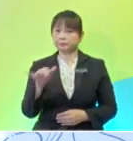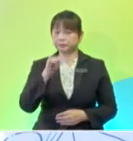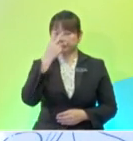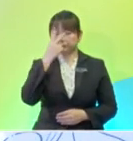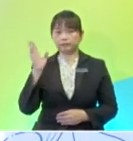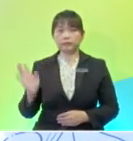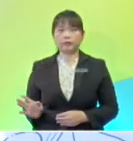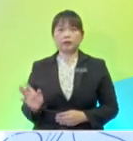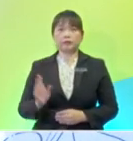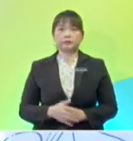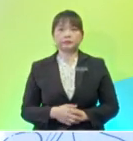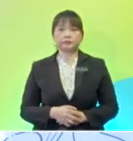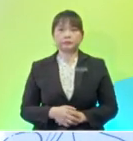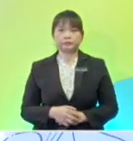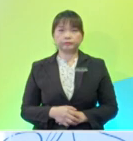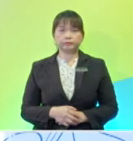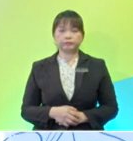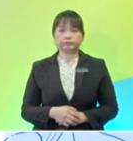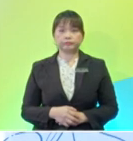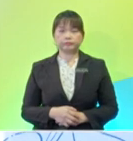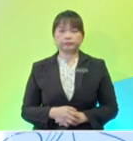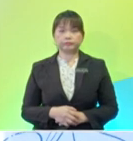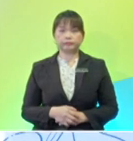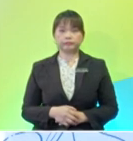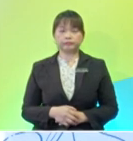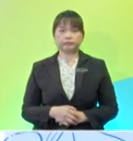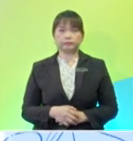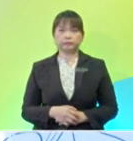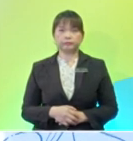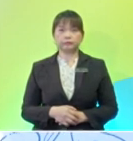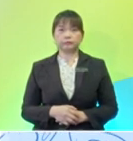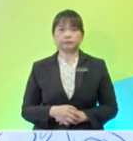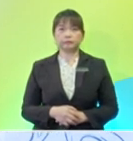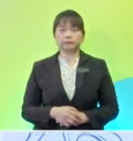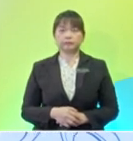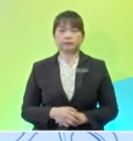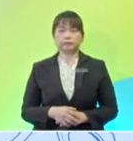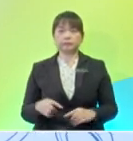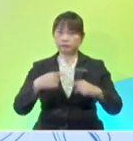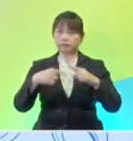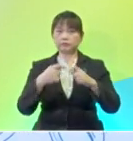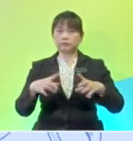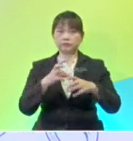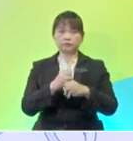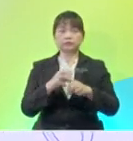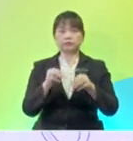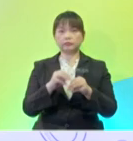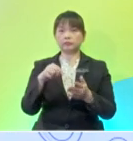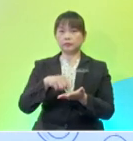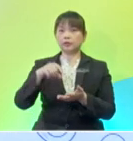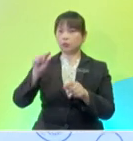Oke Bang Oke seterusnya ini kita udah dapat begini Oke kita pakai jangan ke